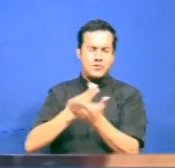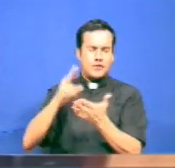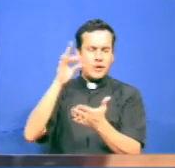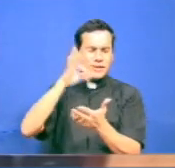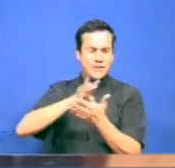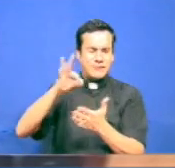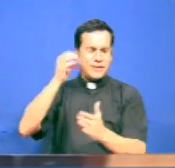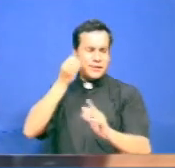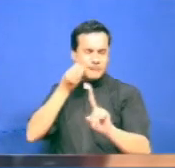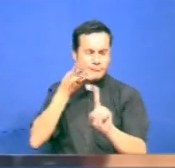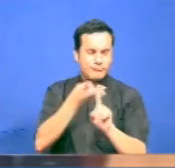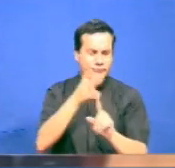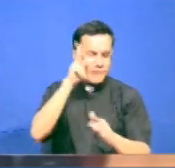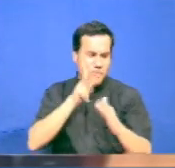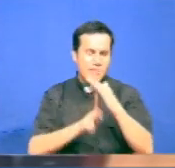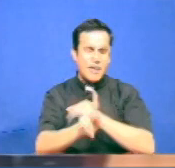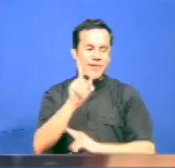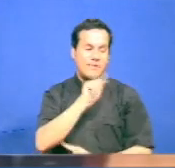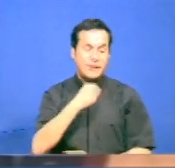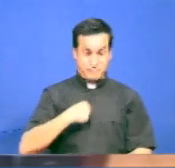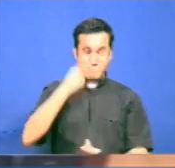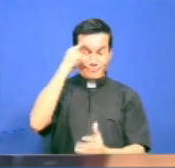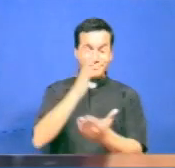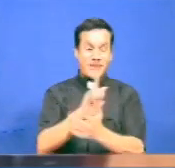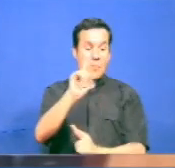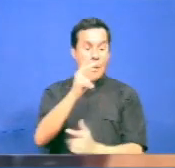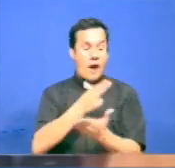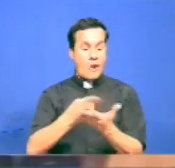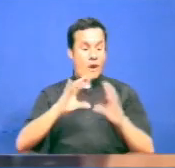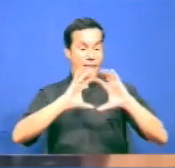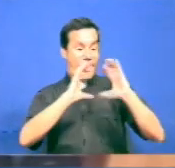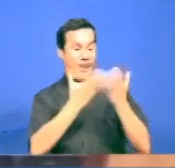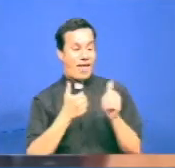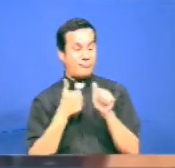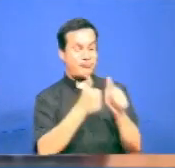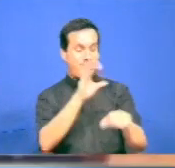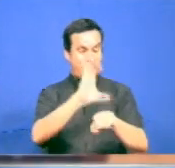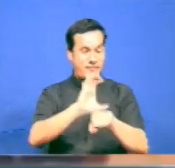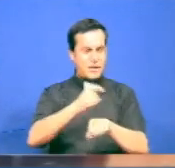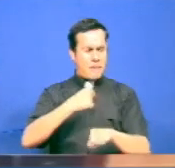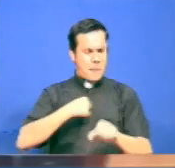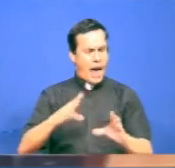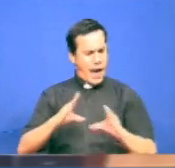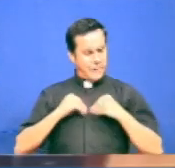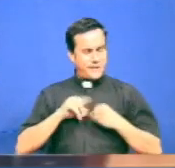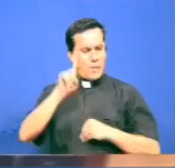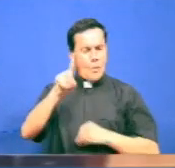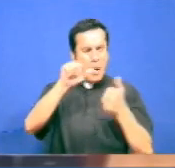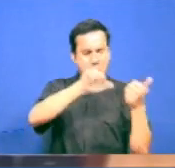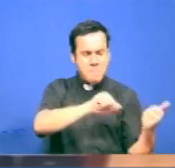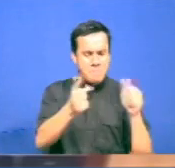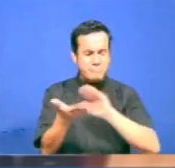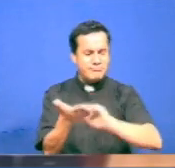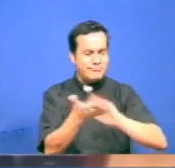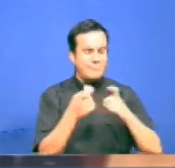kwa kanisa moja takatifu katoliki la mitume, na ungama ubatizo moja kwa maondoleo ya dhambi,